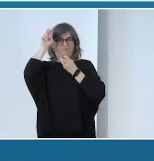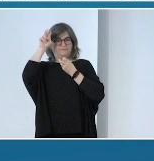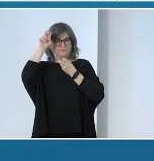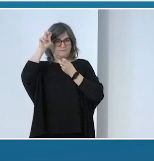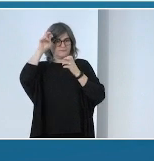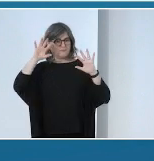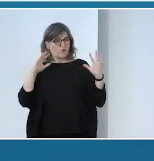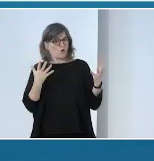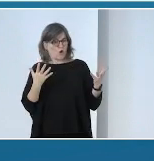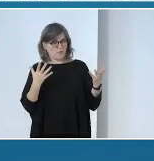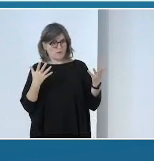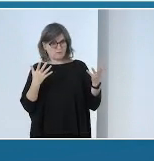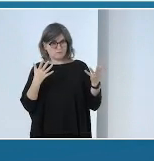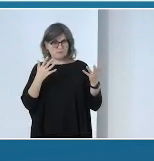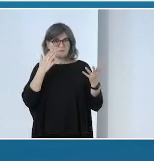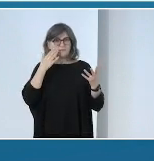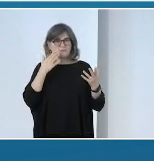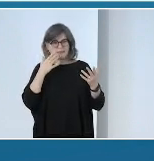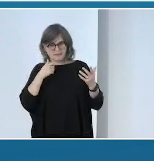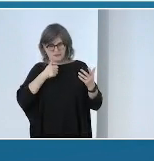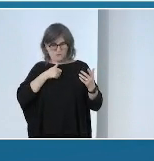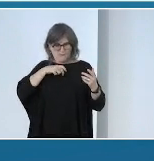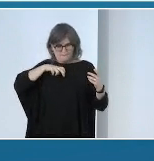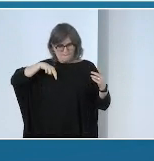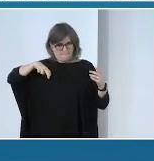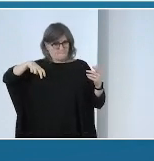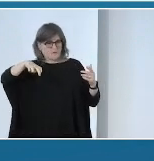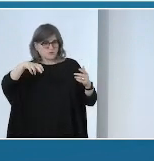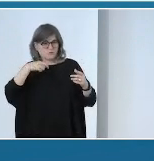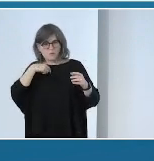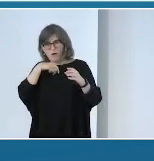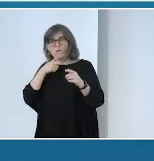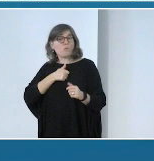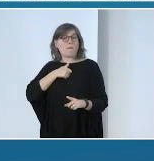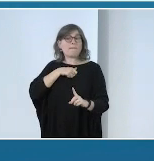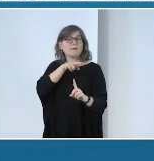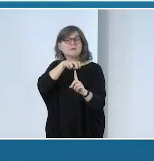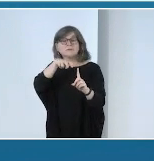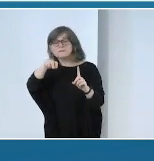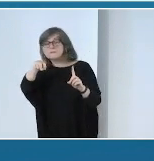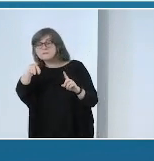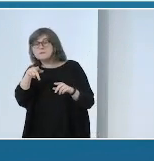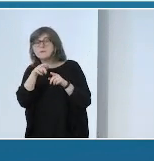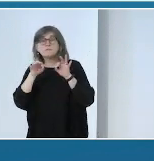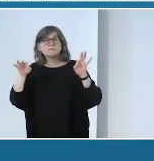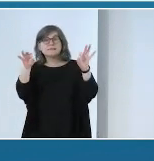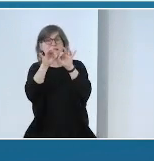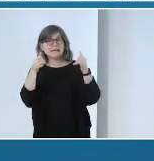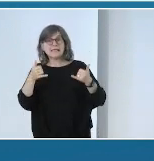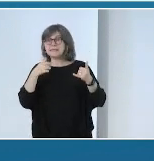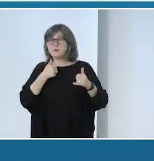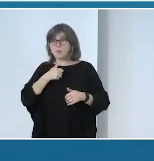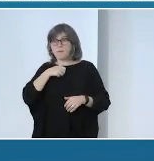appréhendés par leur changement d'apparence quand on marche autour d'eux. Si je me balade dans la pièce, je ne vais pas